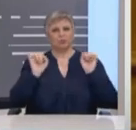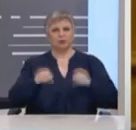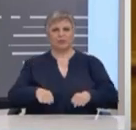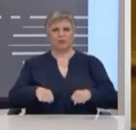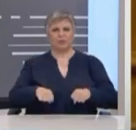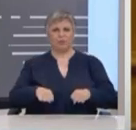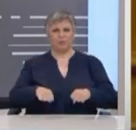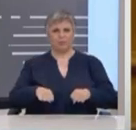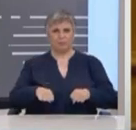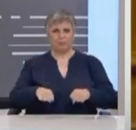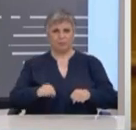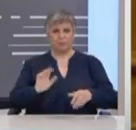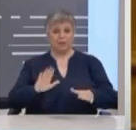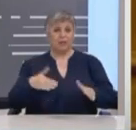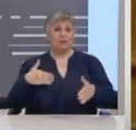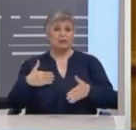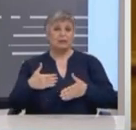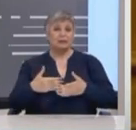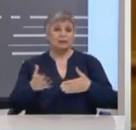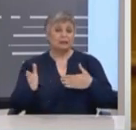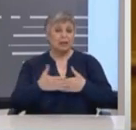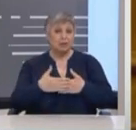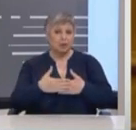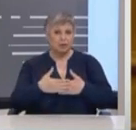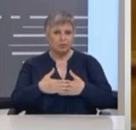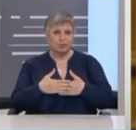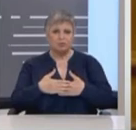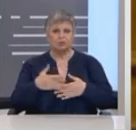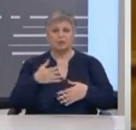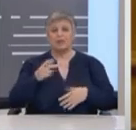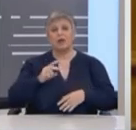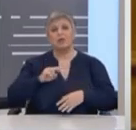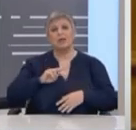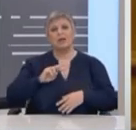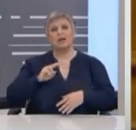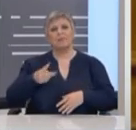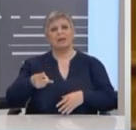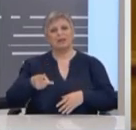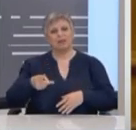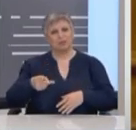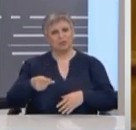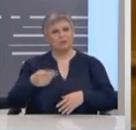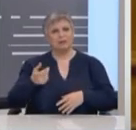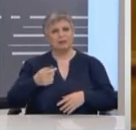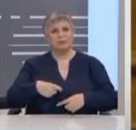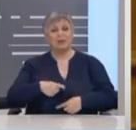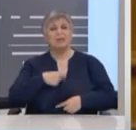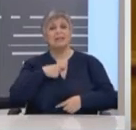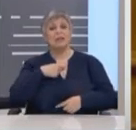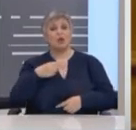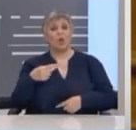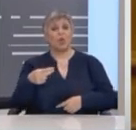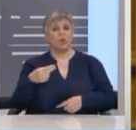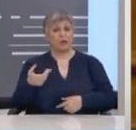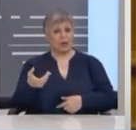Τελειώνω απαντώντας και προς την πλευρά του κ. Θοδωράκη που έθεσε